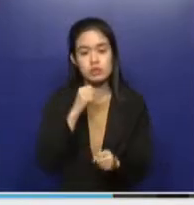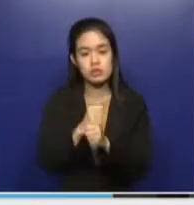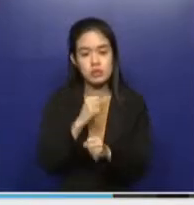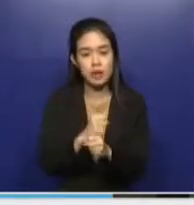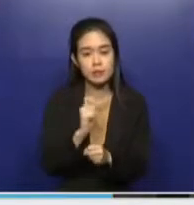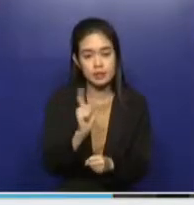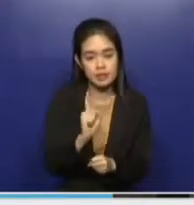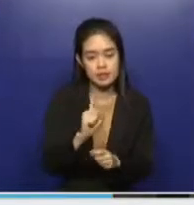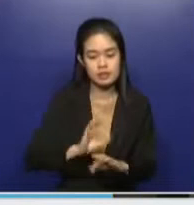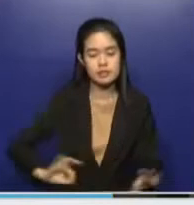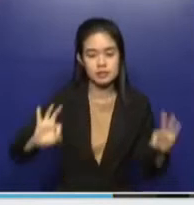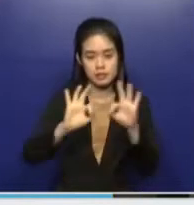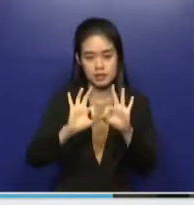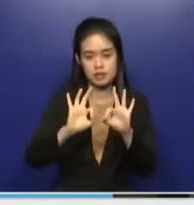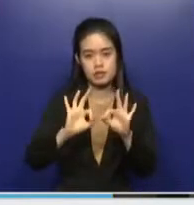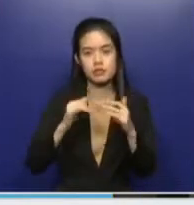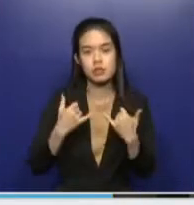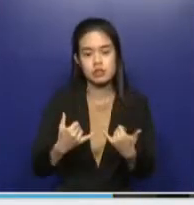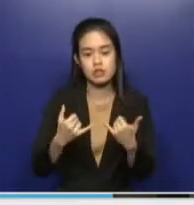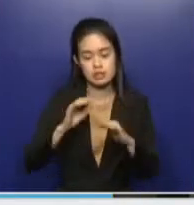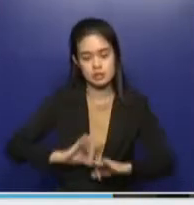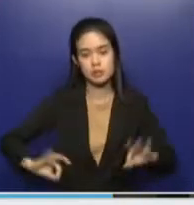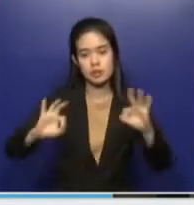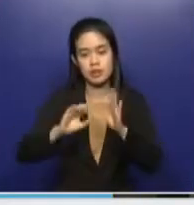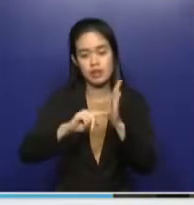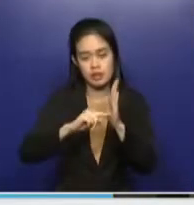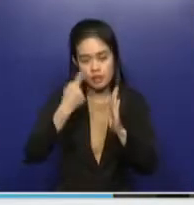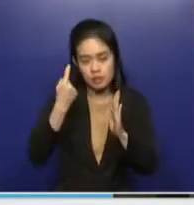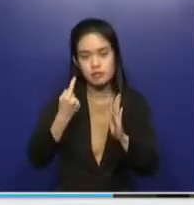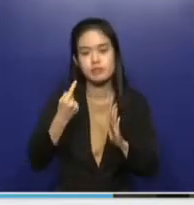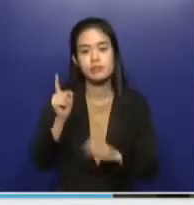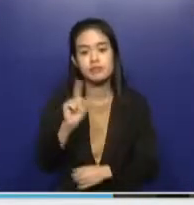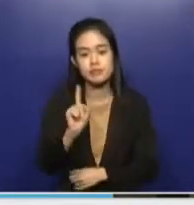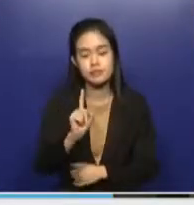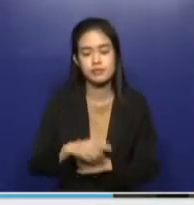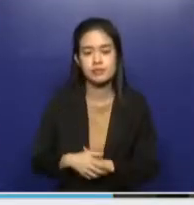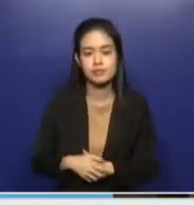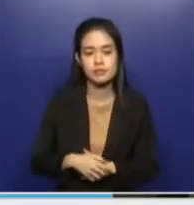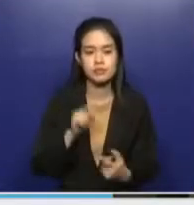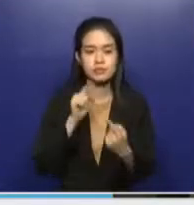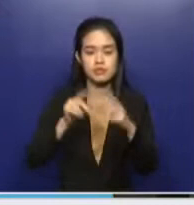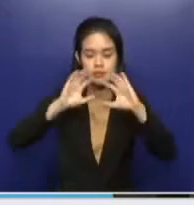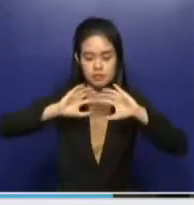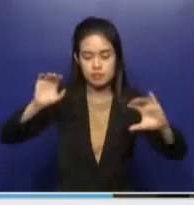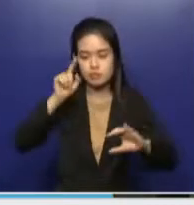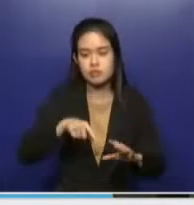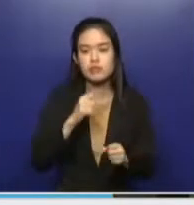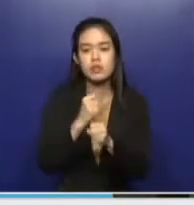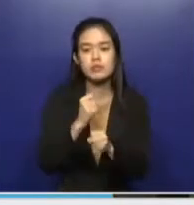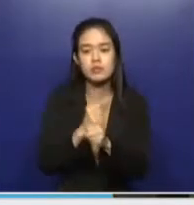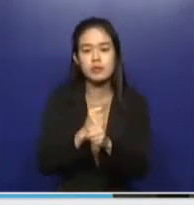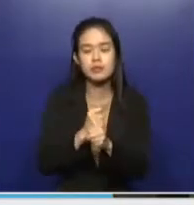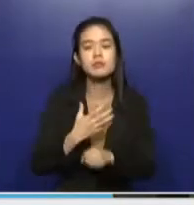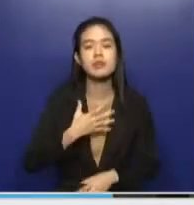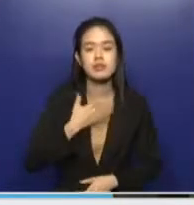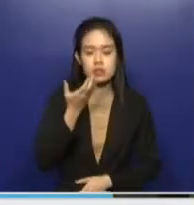ต้องทำที่สำคัญสิ่งที่ควรจะต้องทำอันแรกที่สำคัญมากสำหรับรัฐบาลในเรื่องนี้ก็คือผมอย